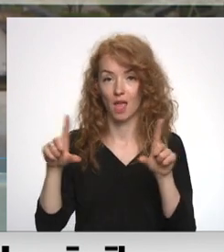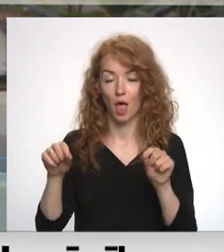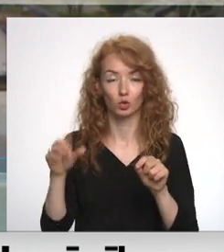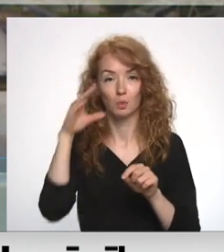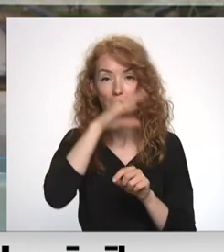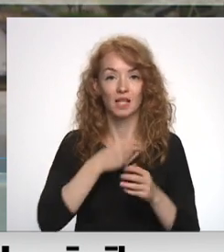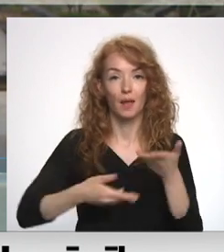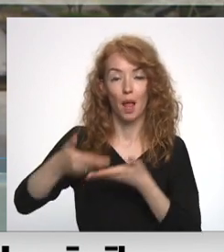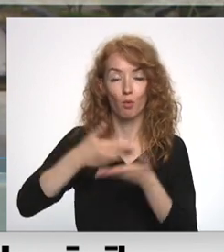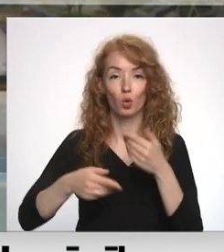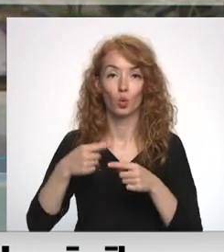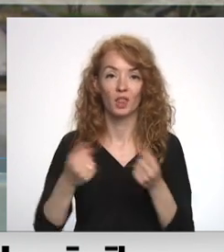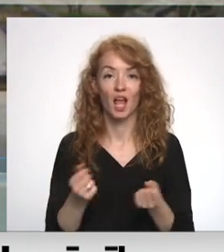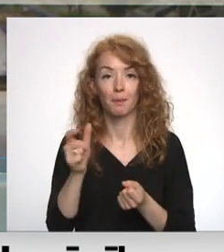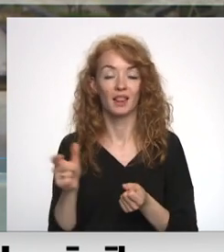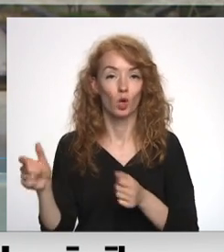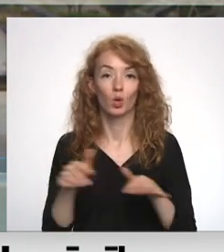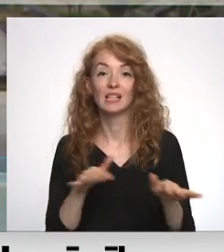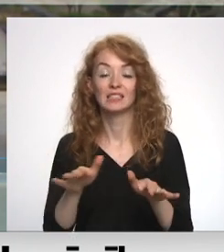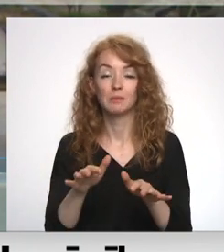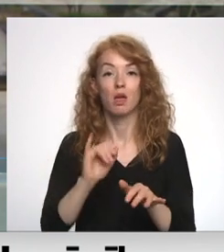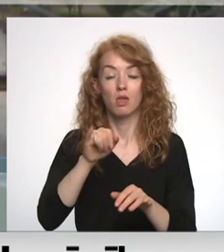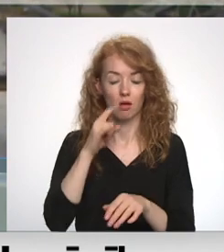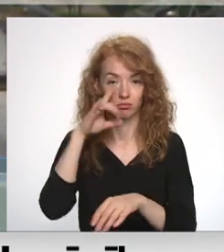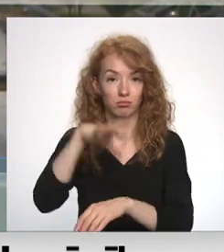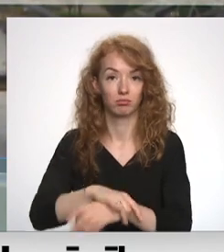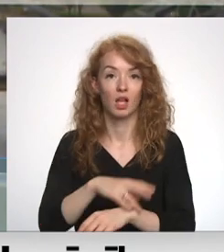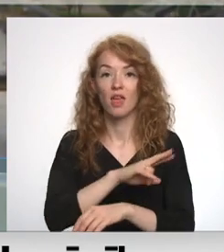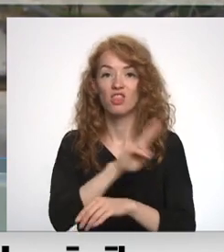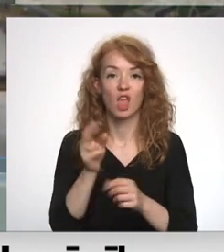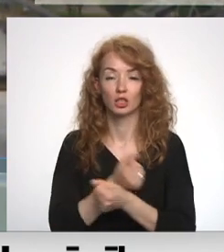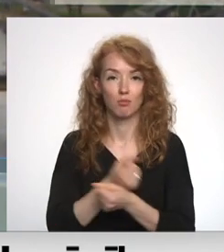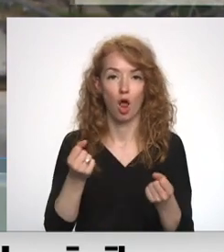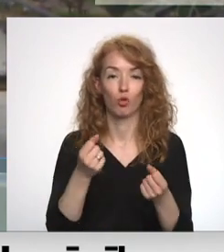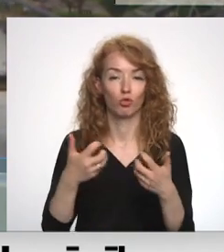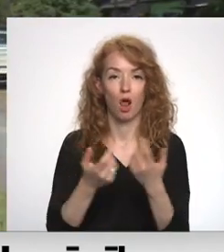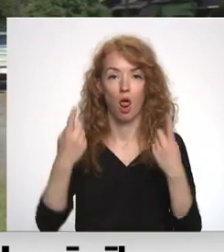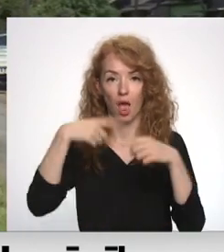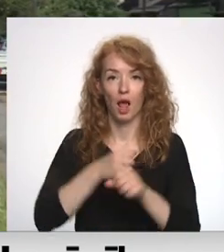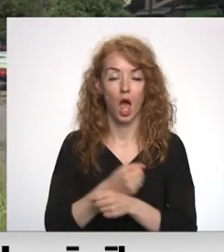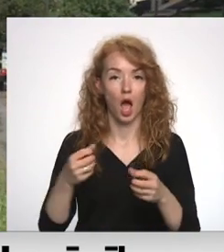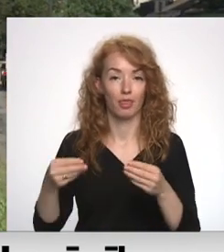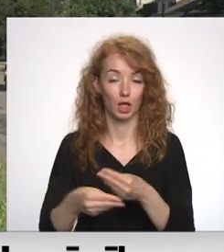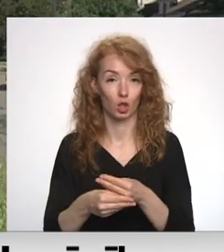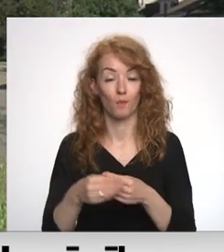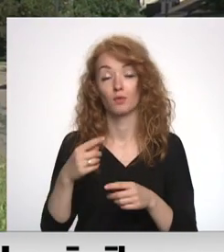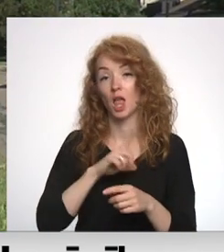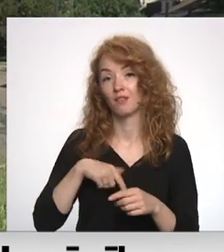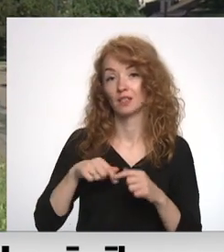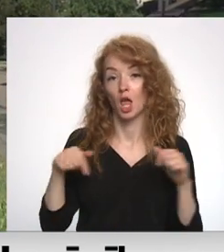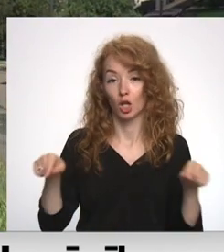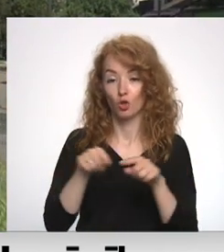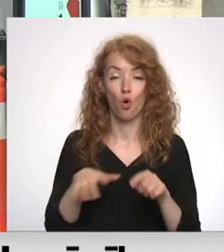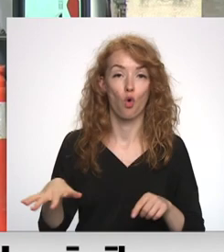spēja sadarboties un darbinieku rīcība atrodot nesprāgušu kara laika lādiņu. Latvijas teritorijā kara